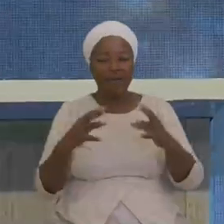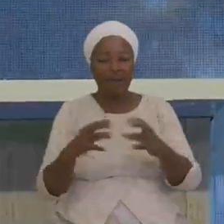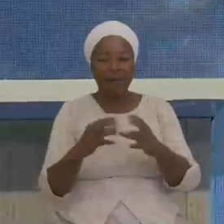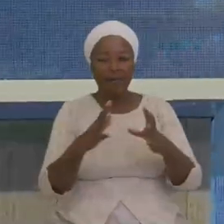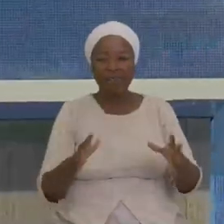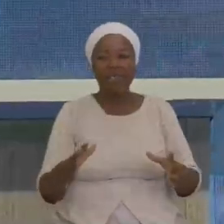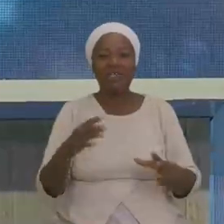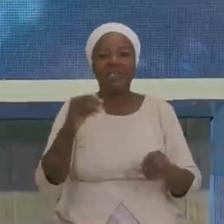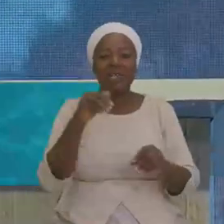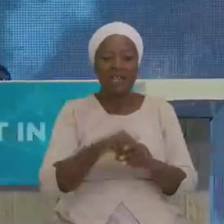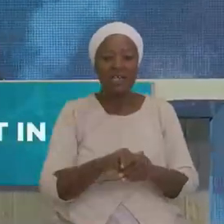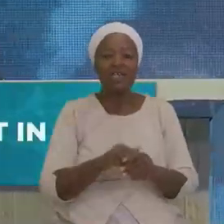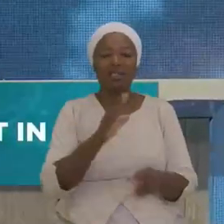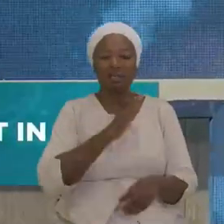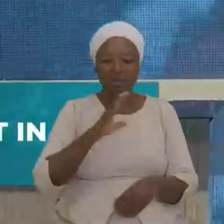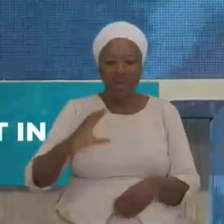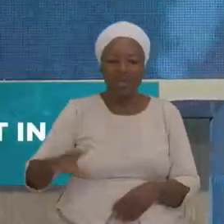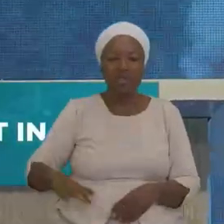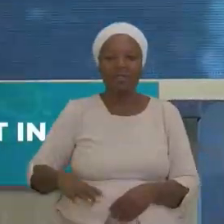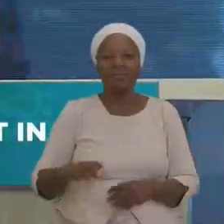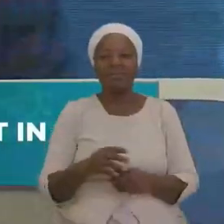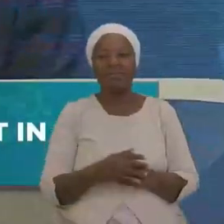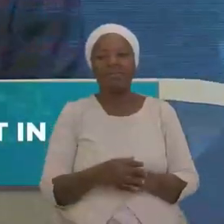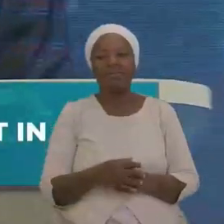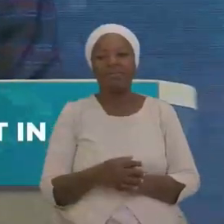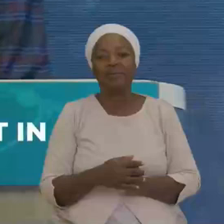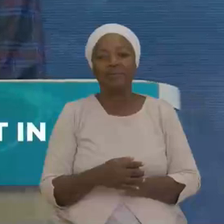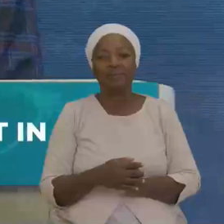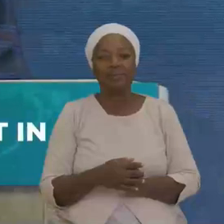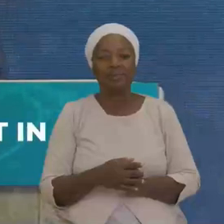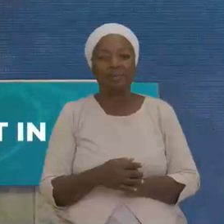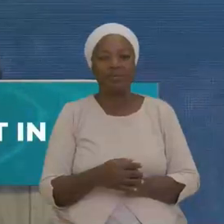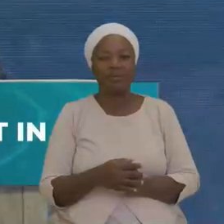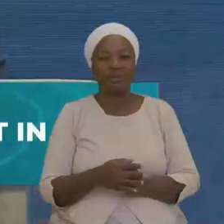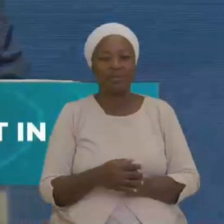envole à la vie abondante en Christ.